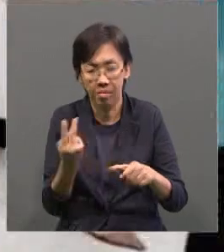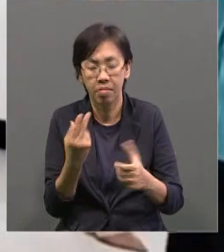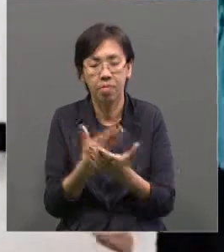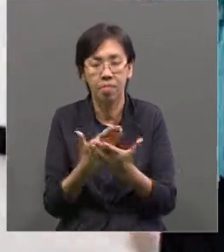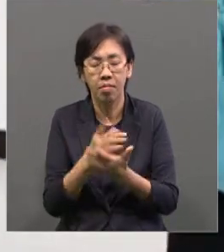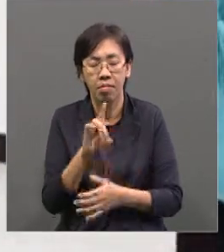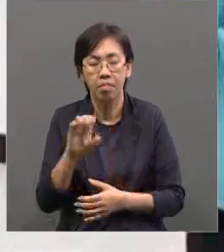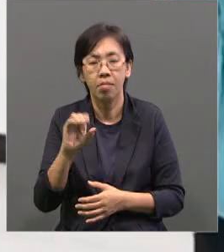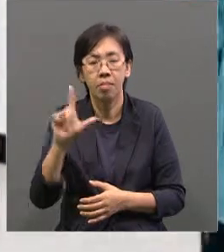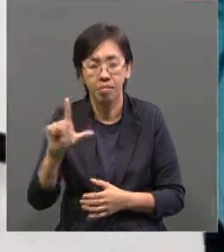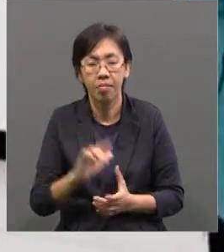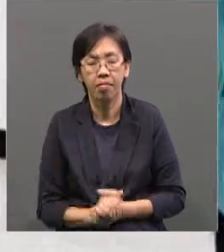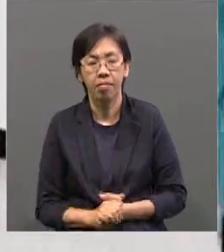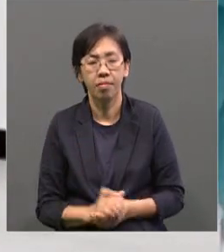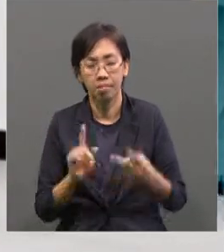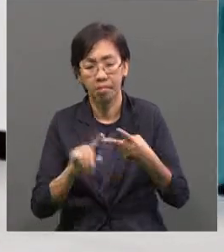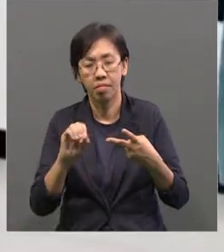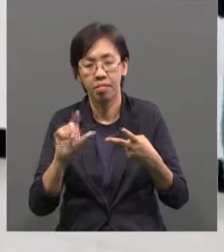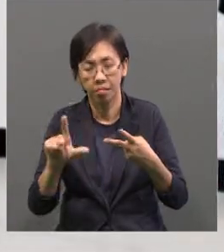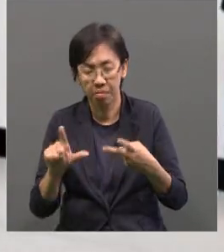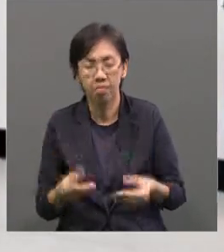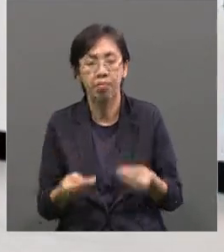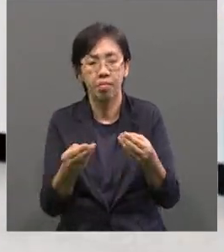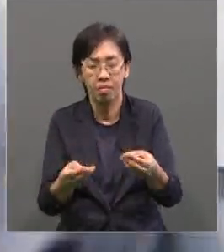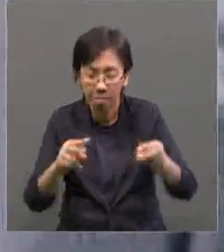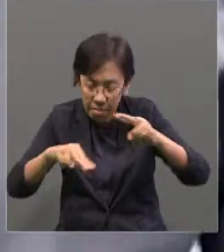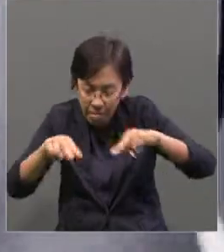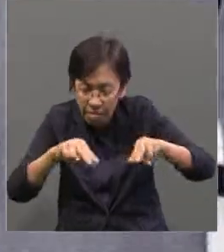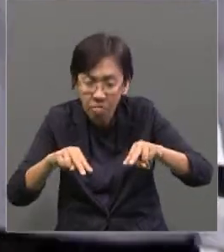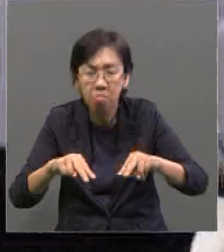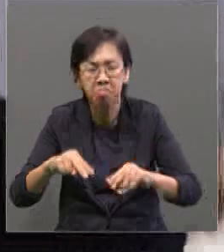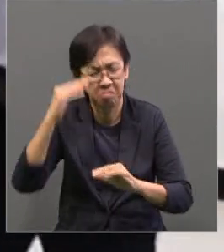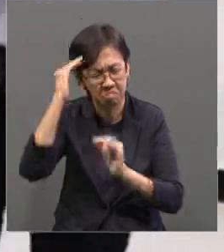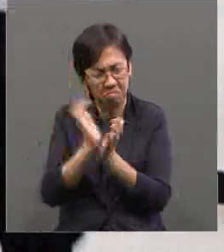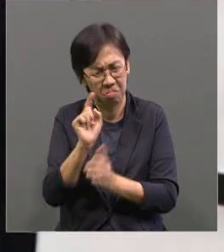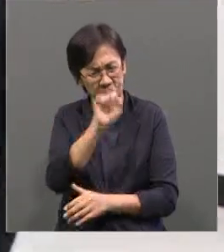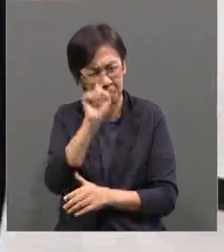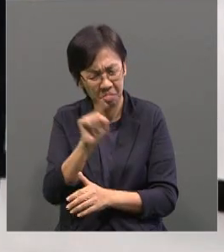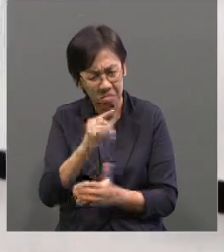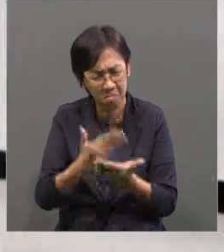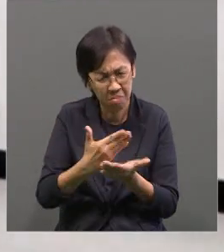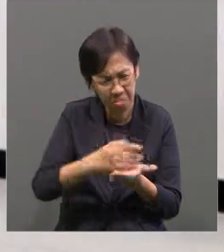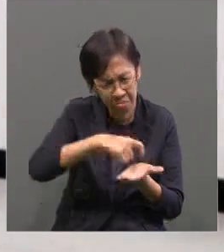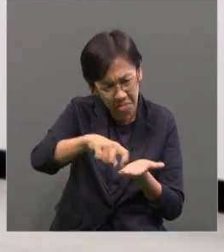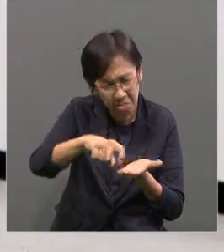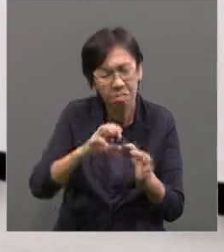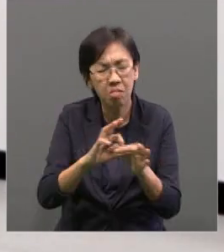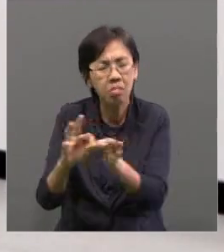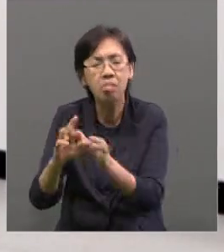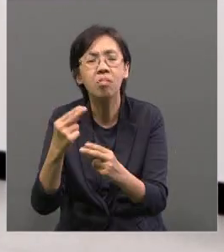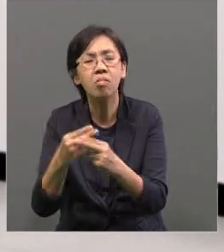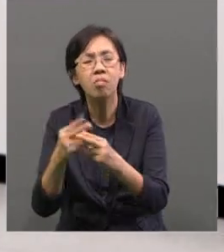จำนวน 150ล้านบาทและ 50ล้านบาทมาแสดงหลังจากเจ้าหน้าที่ไปพบเส้นทางทางการเงินเชื่อมโยงกับนาย